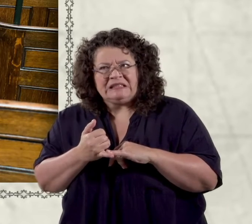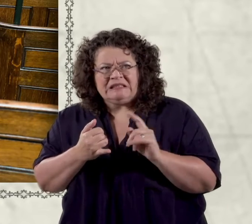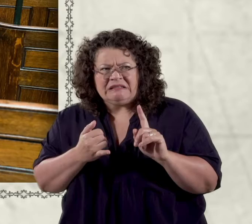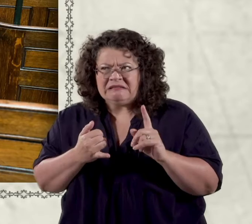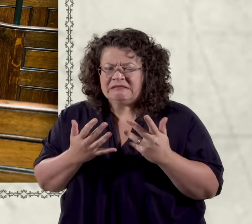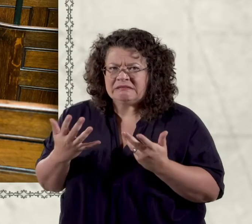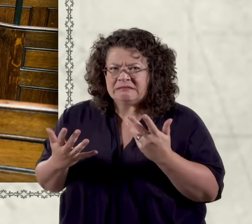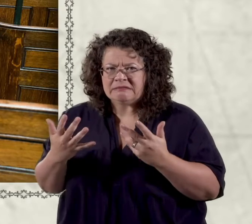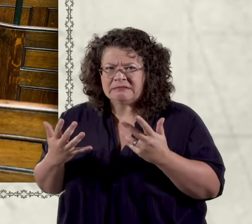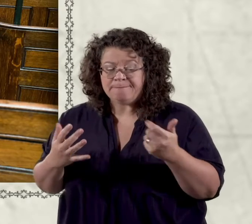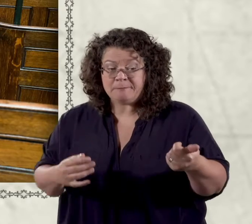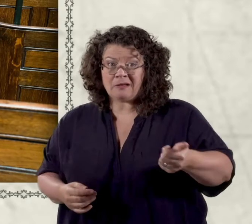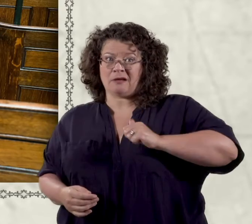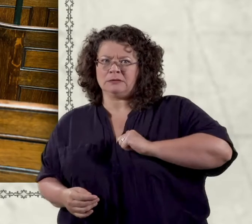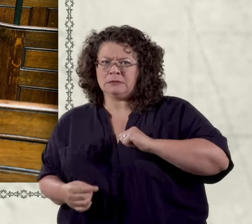dda.